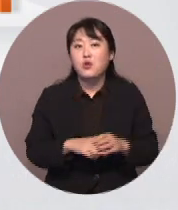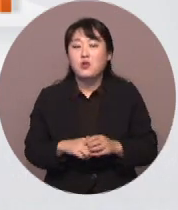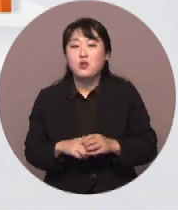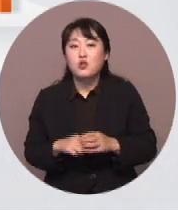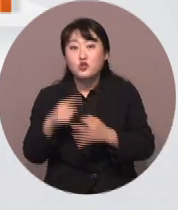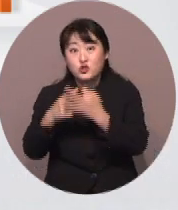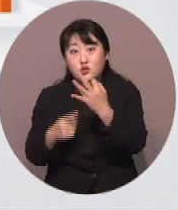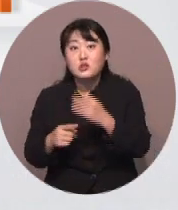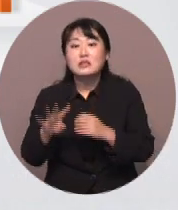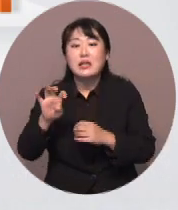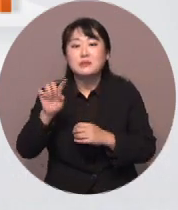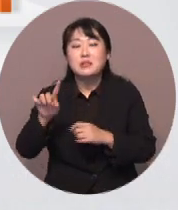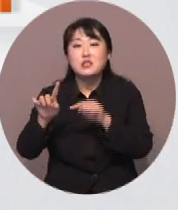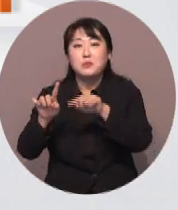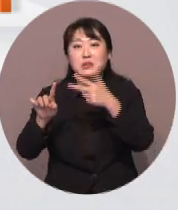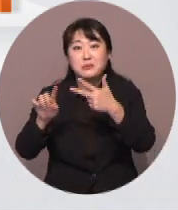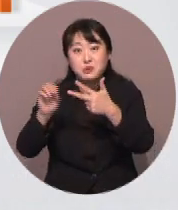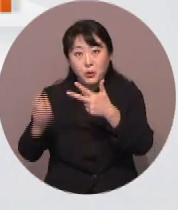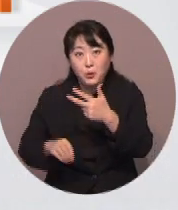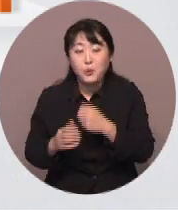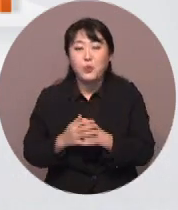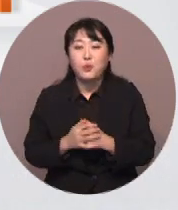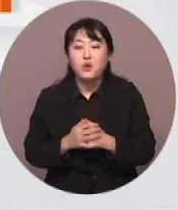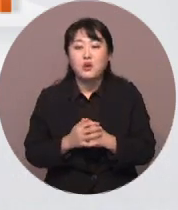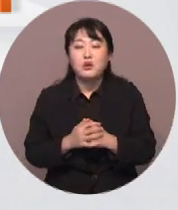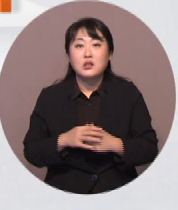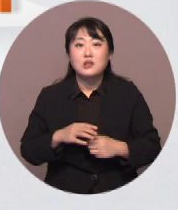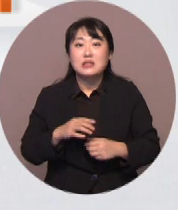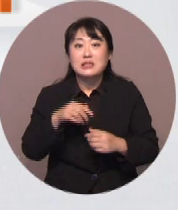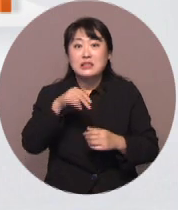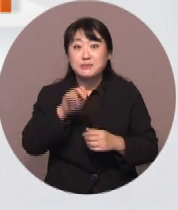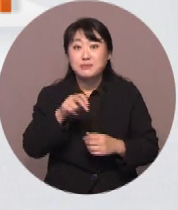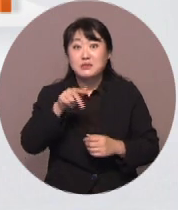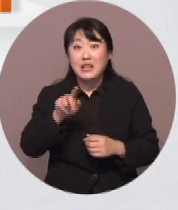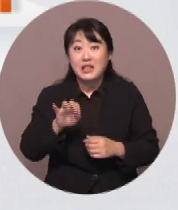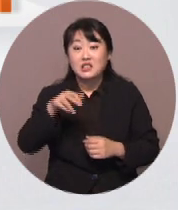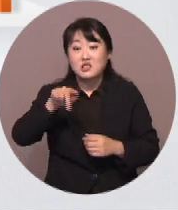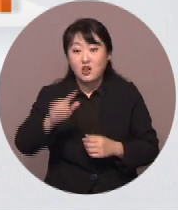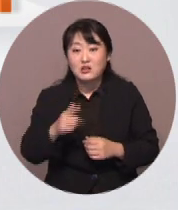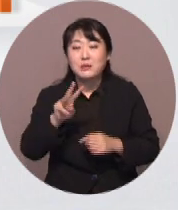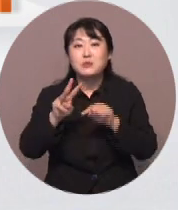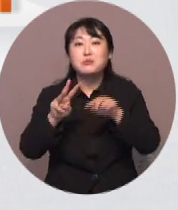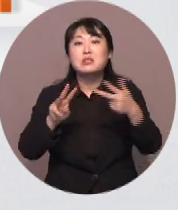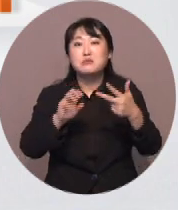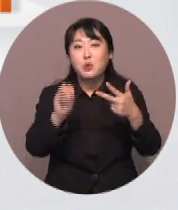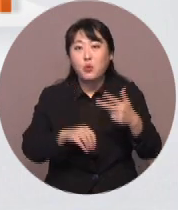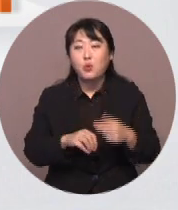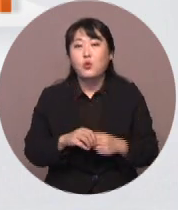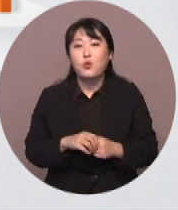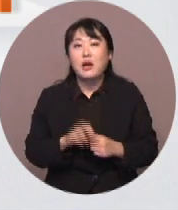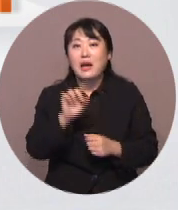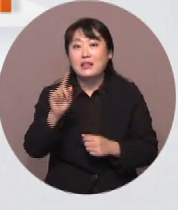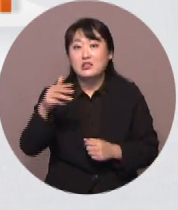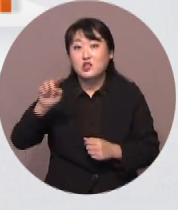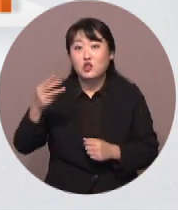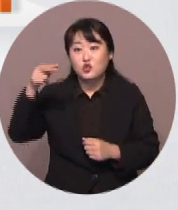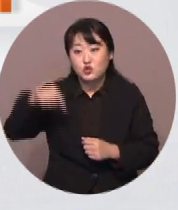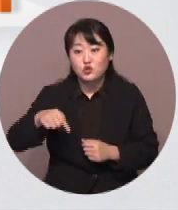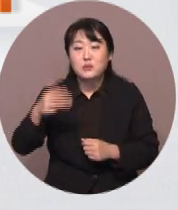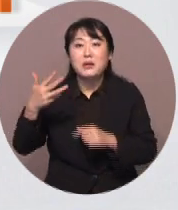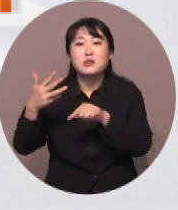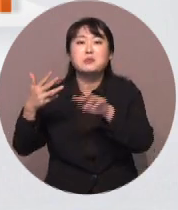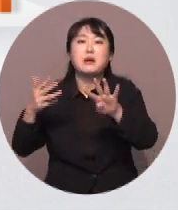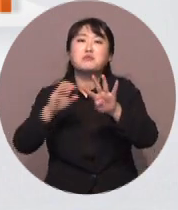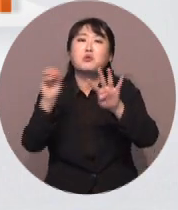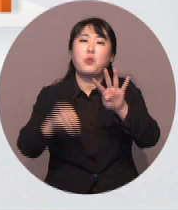힘 윤석렬 후보 41.7% 정의당 심상정 후보 3.7% 국민의 당 안철수 후보 8.4%